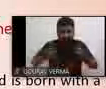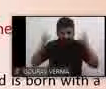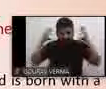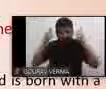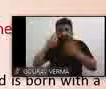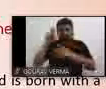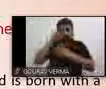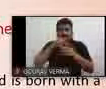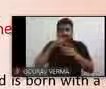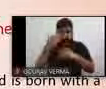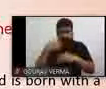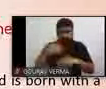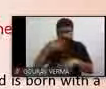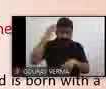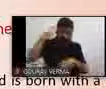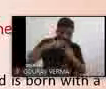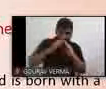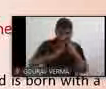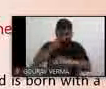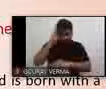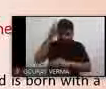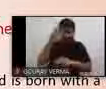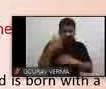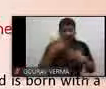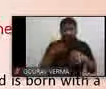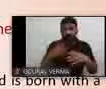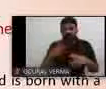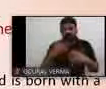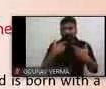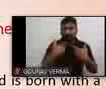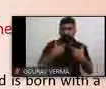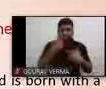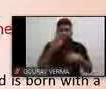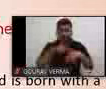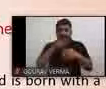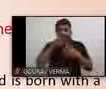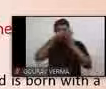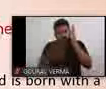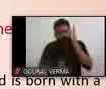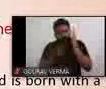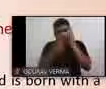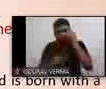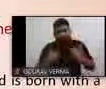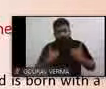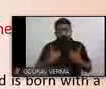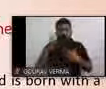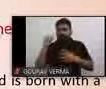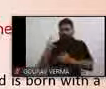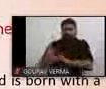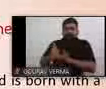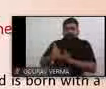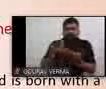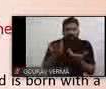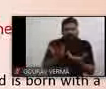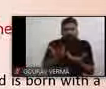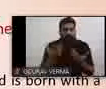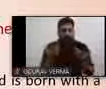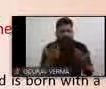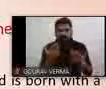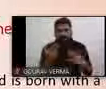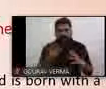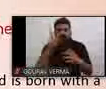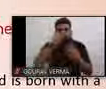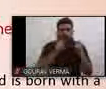से, जब मैं उसके घर जा रही थी तो ट्वाइस आई फेल एंड पीपल हैड टू होल्ड मी. एंड वो बहुत बार रोड पर